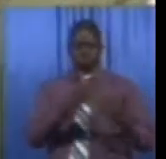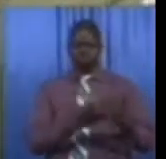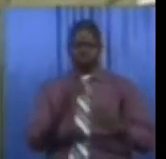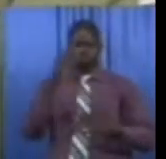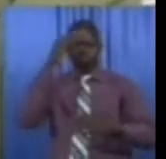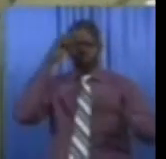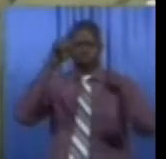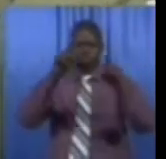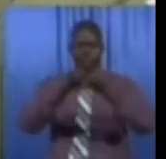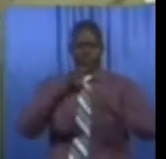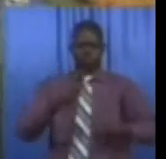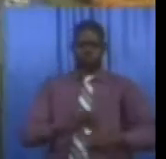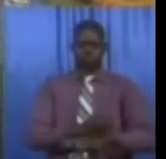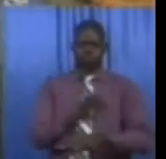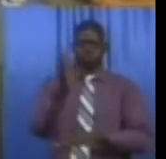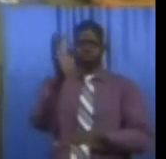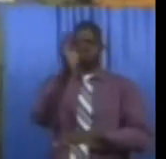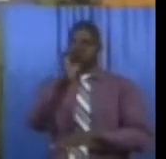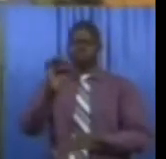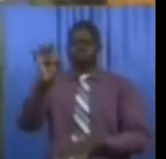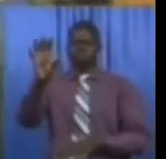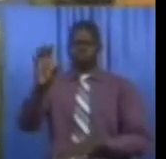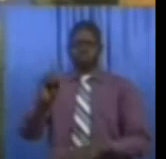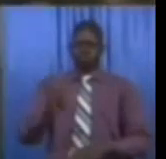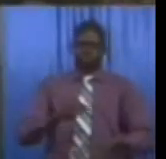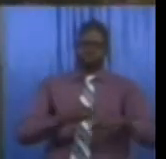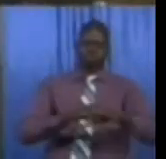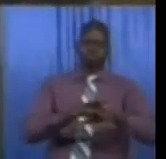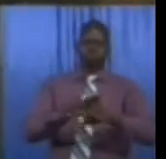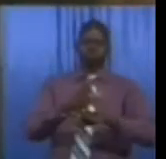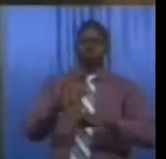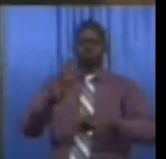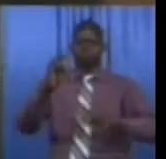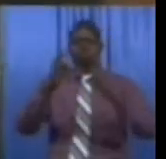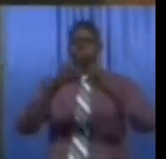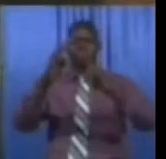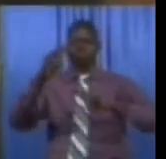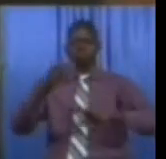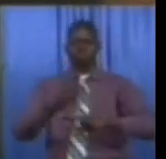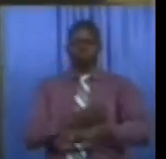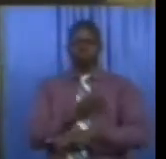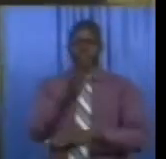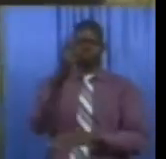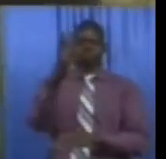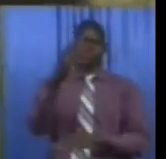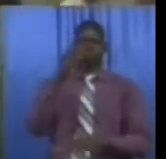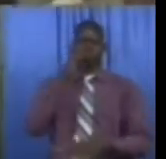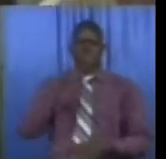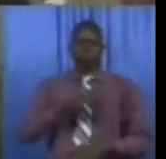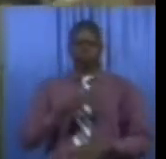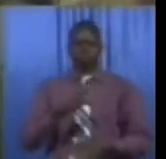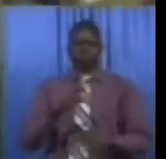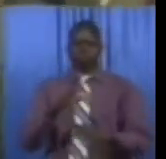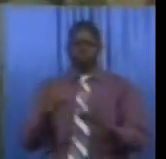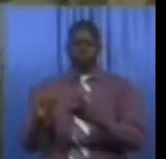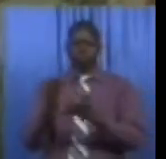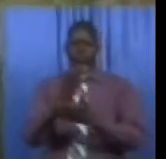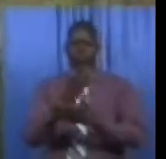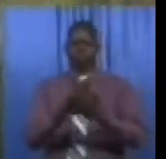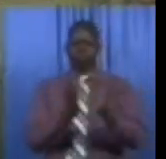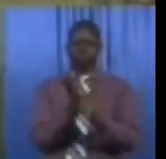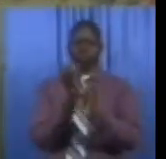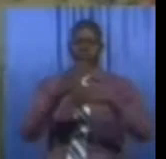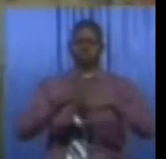maliens. Des 850 soldats envoyés sur le théâtre des opérations, deux femmes en faisaient partie.